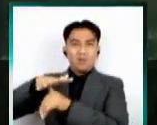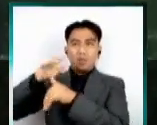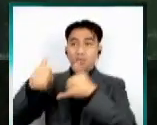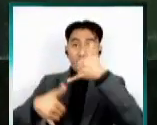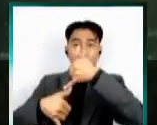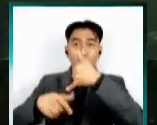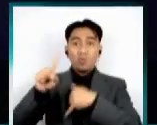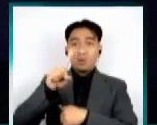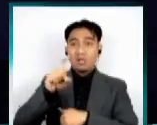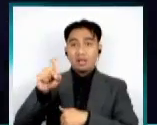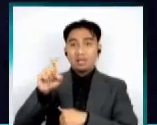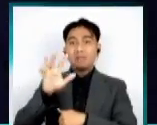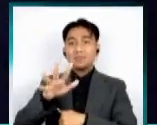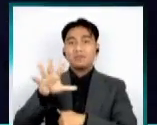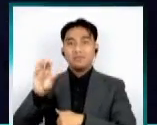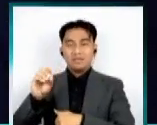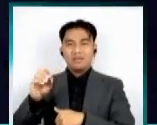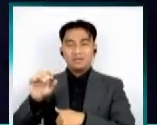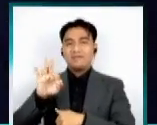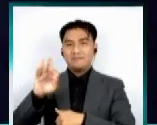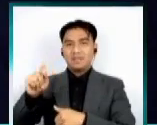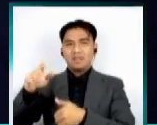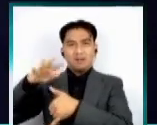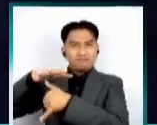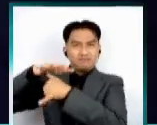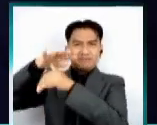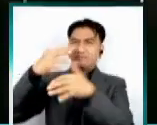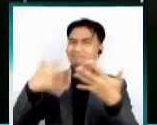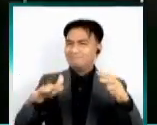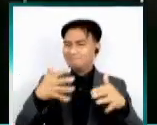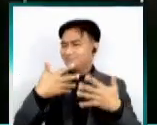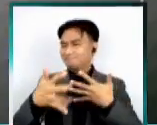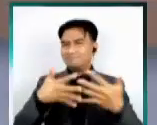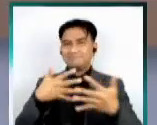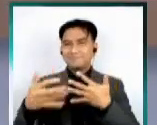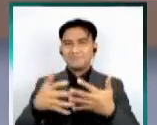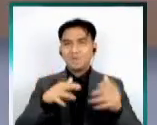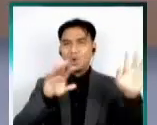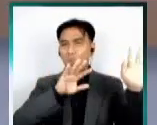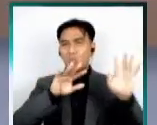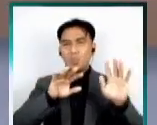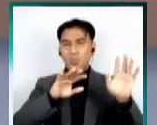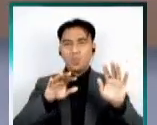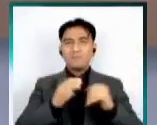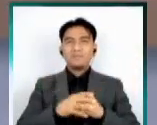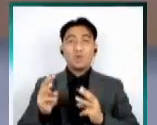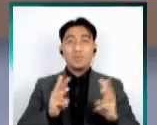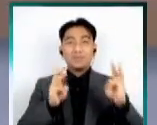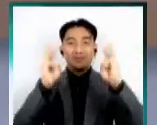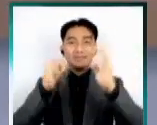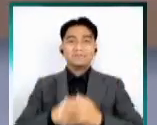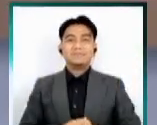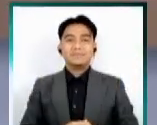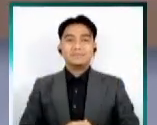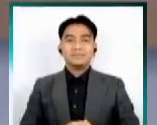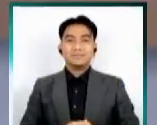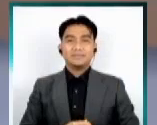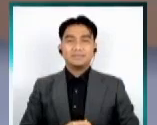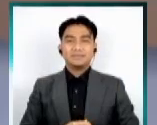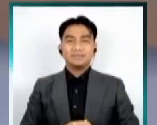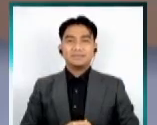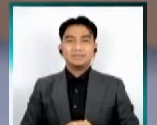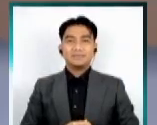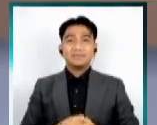anuman ang kondisyon ng panahon. K-pop invades GMA